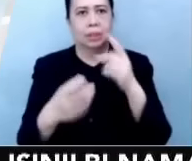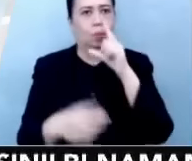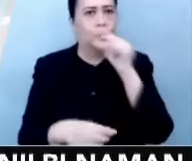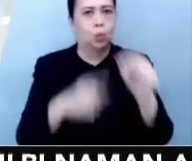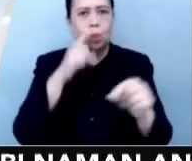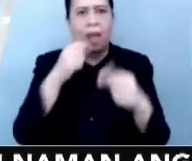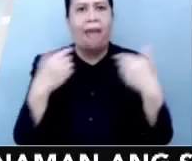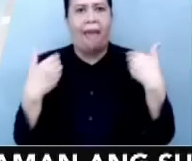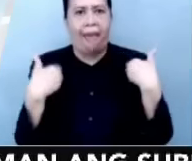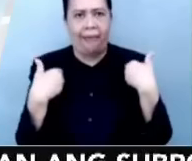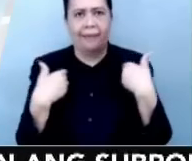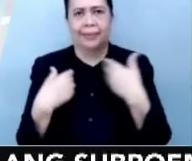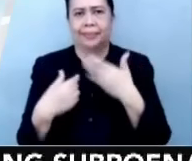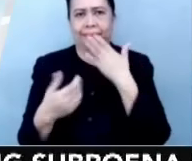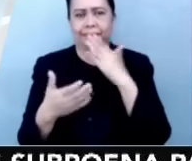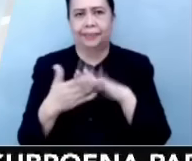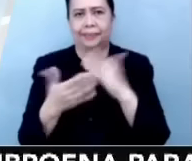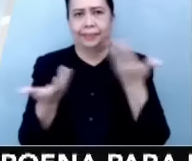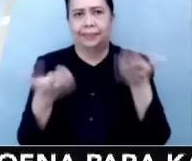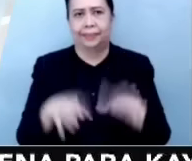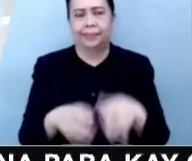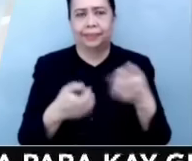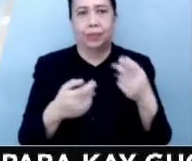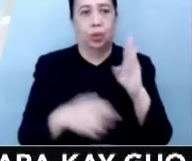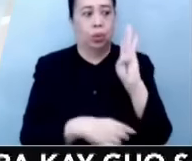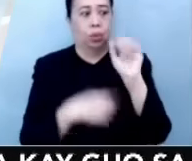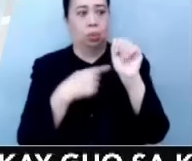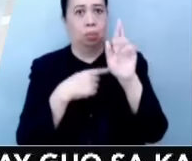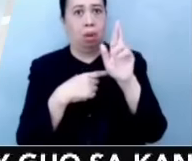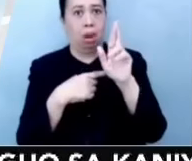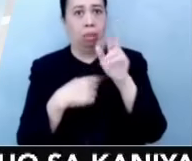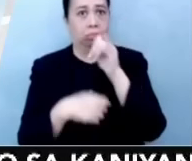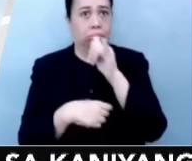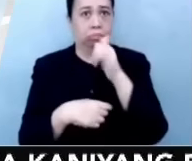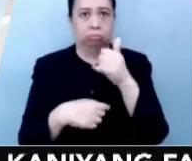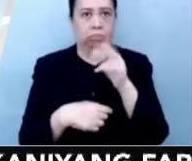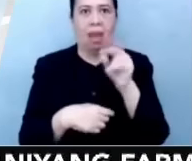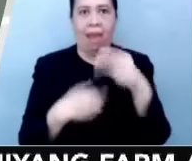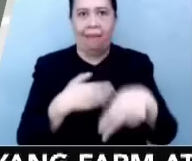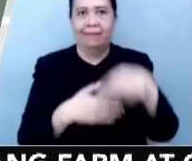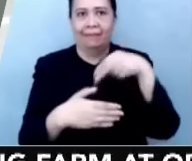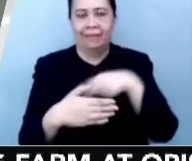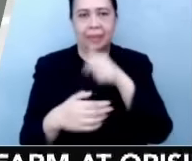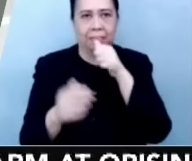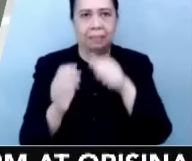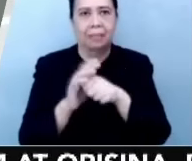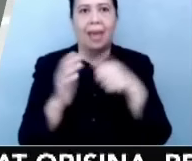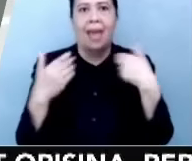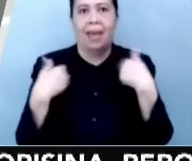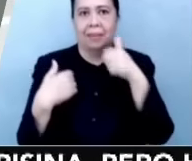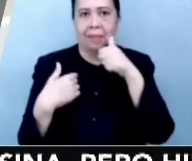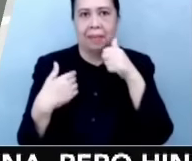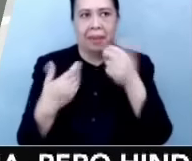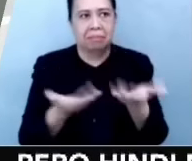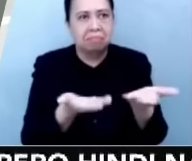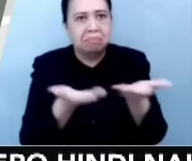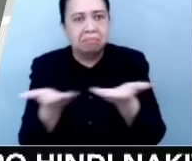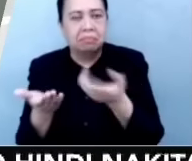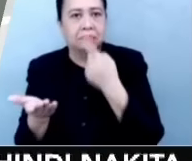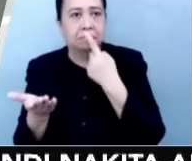na kalokohan dito. Yung bar, hindi lang pala siya inuman. Nag-o-offer sila ng mga babae. At ang sinasabi doon is